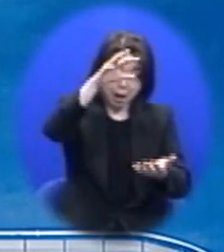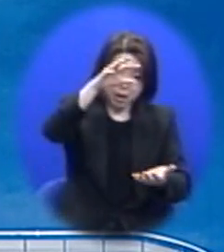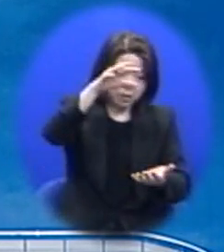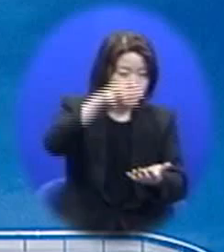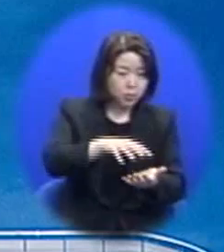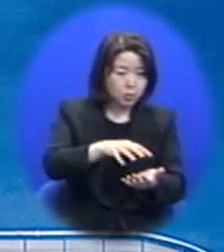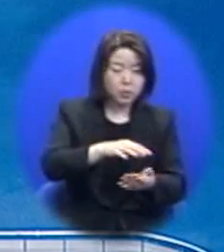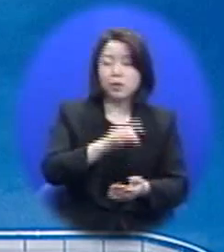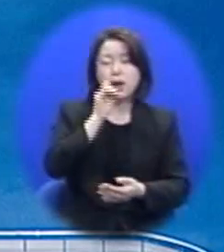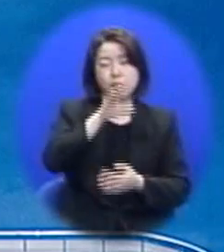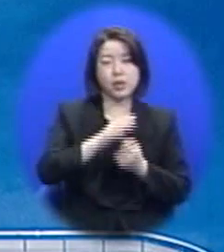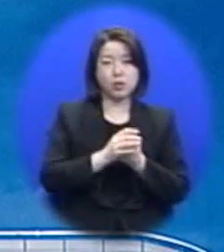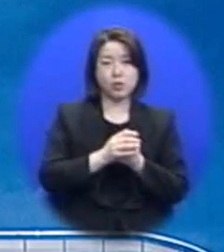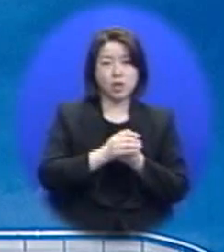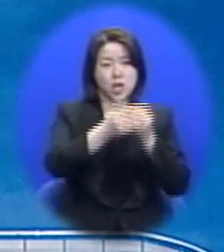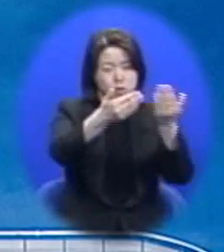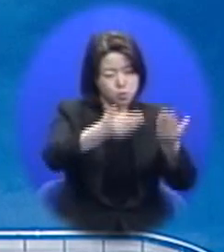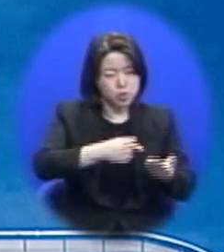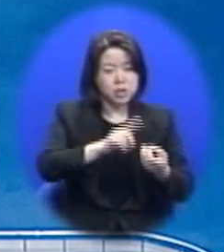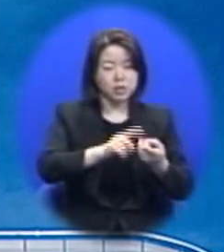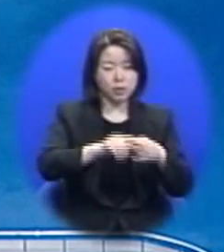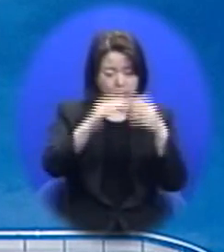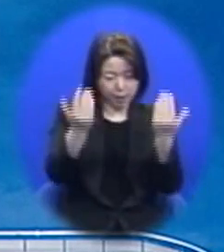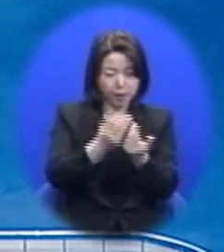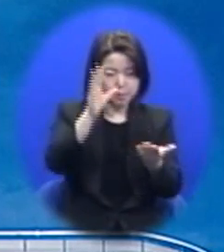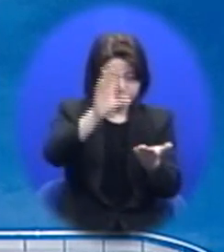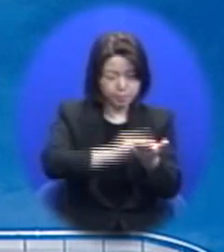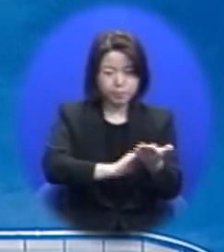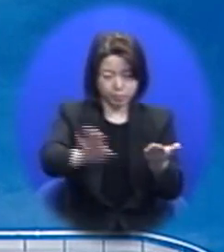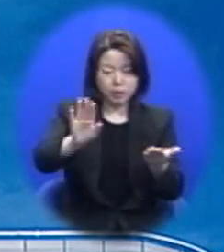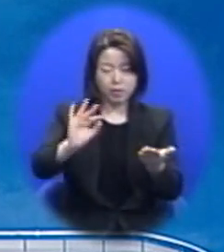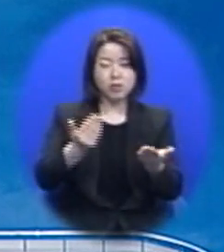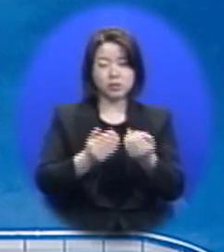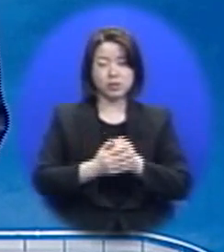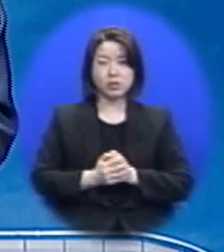없어야 돼요. 그냥 주는 대로 다 먹어야 돼요.